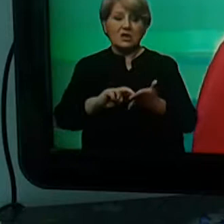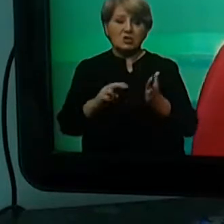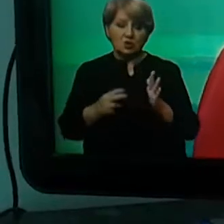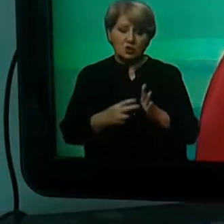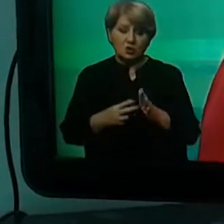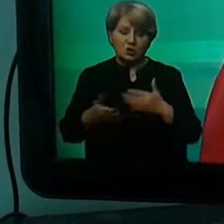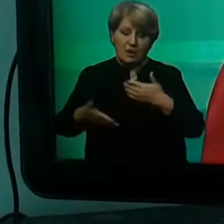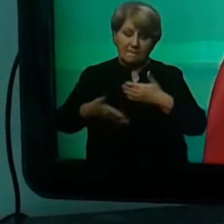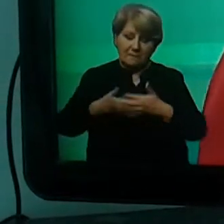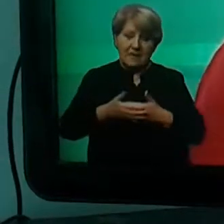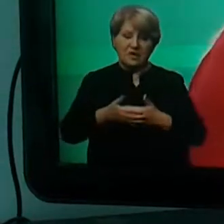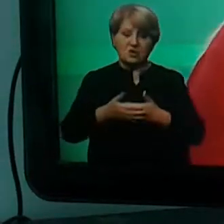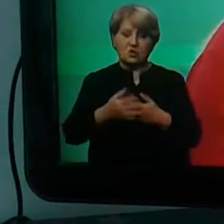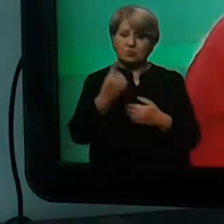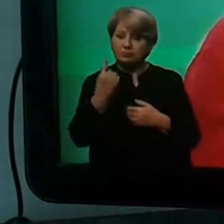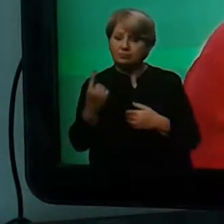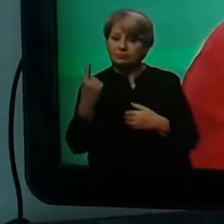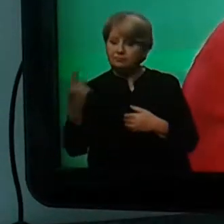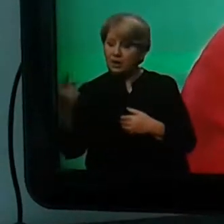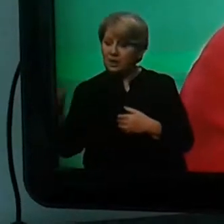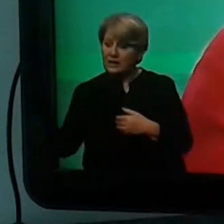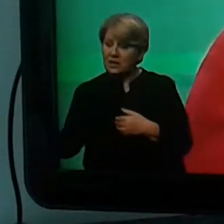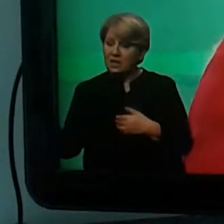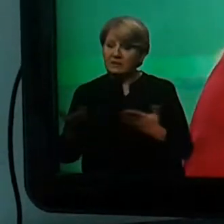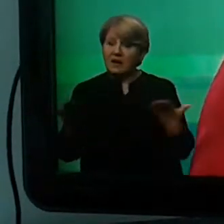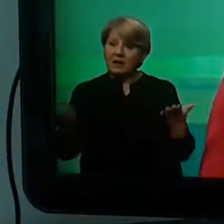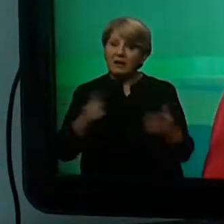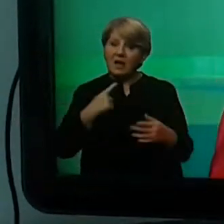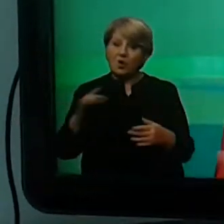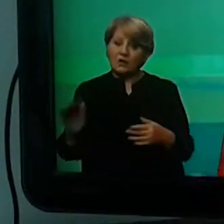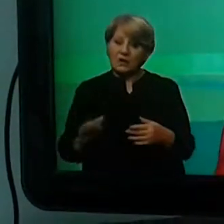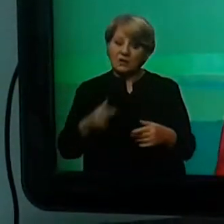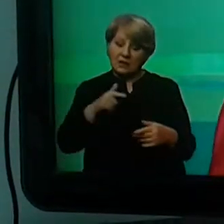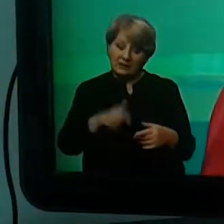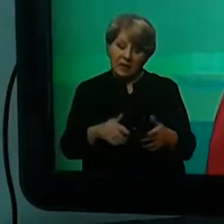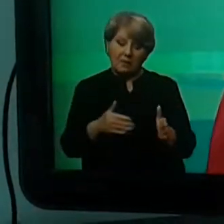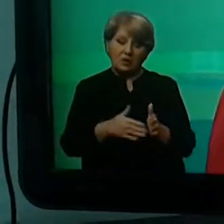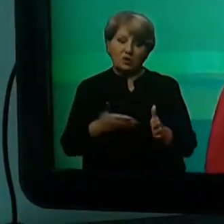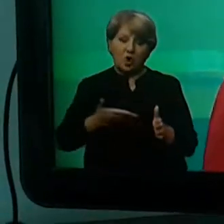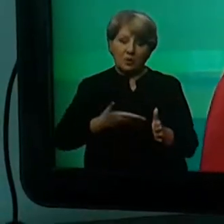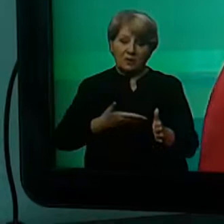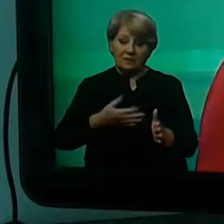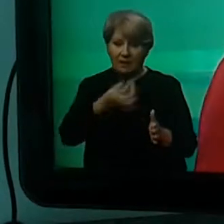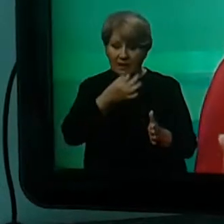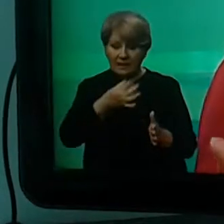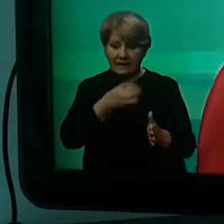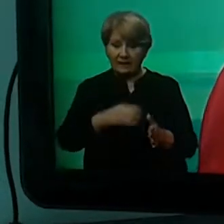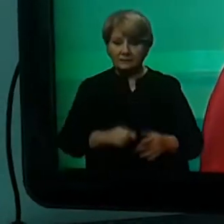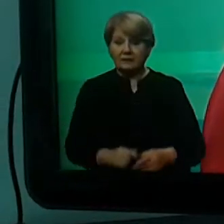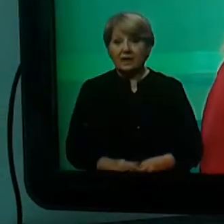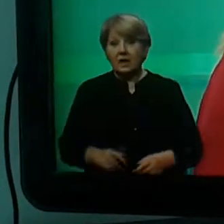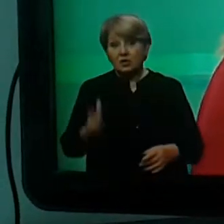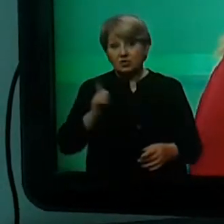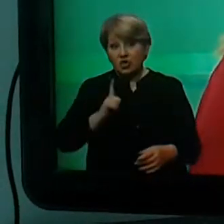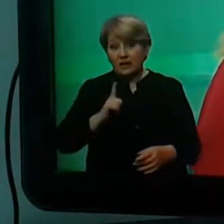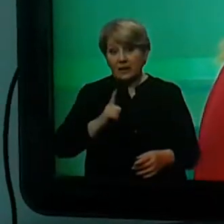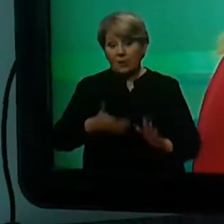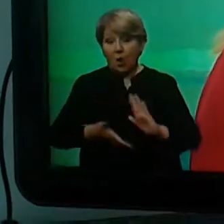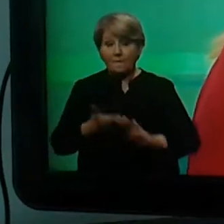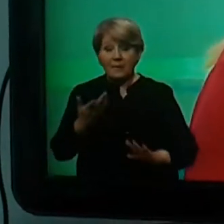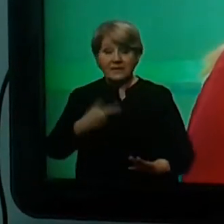stručni pristup da li je neko dijete za tu terapiju. Taj odgovor mora uslijediti brzo,